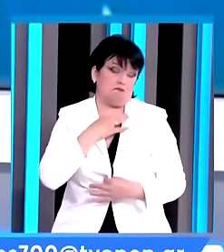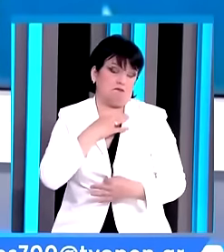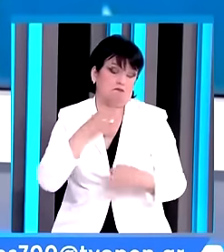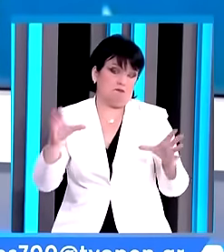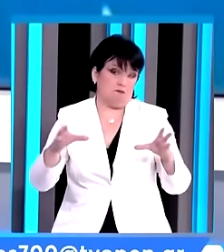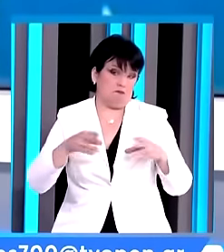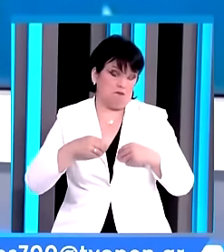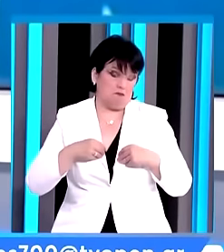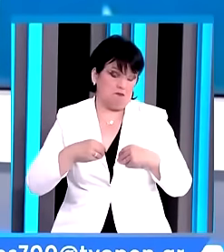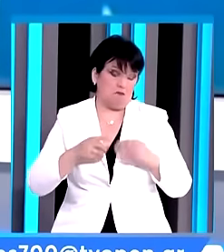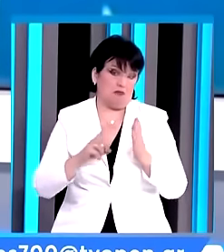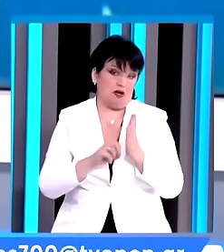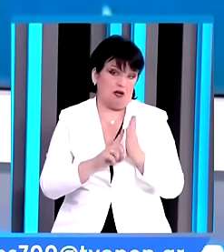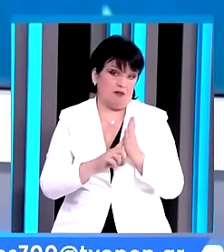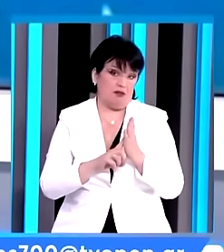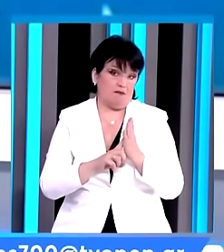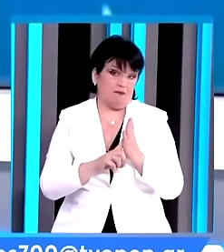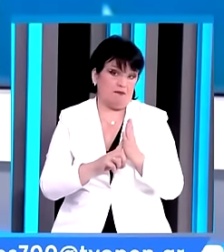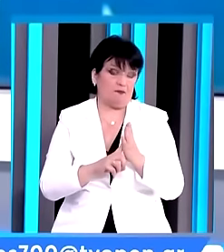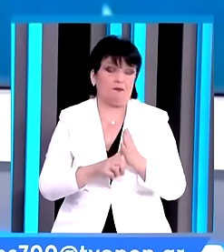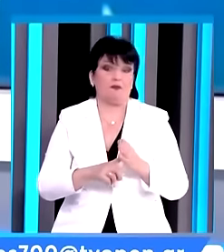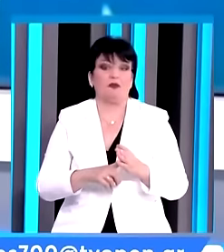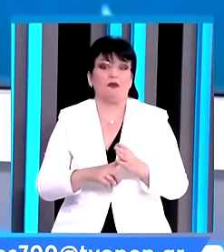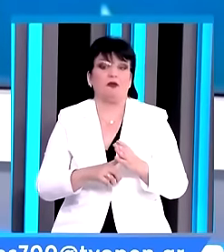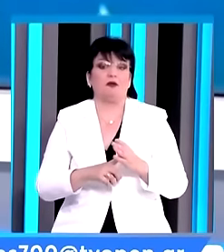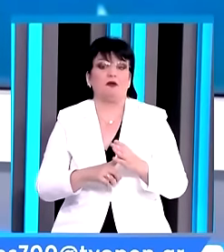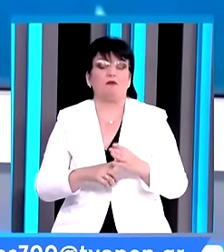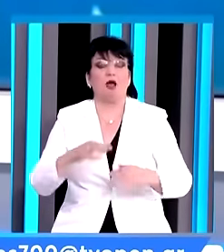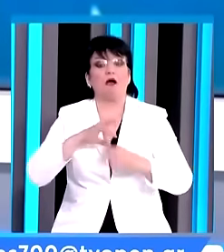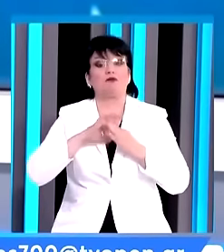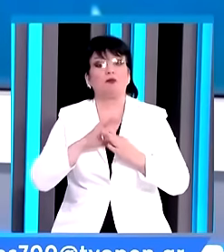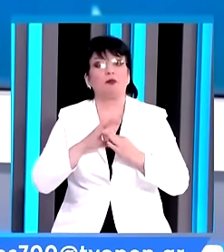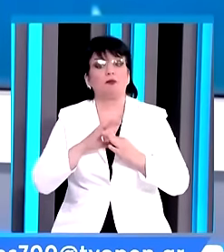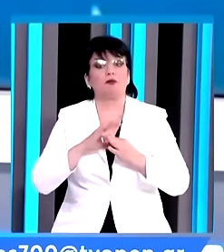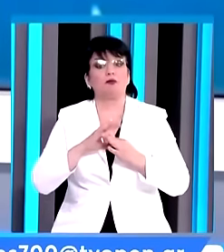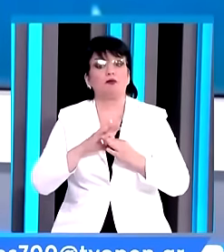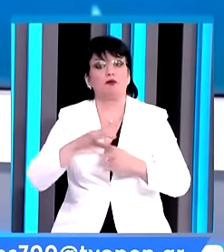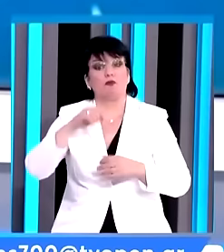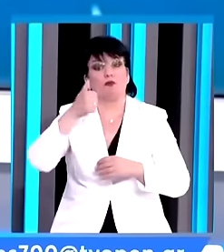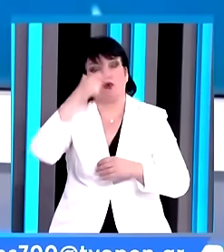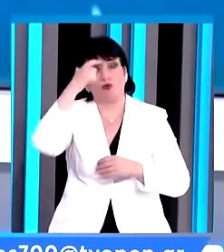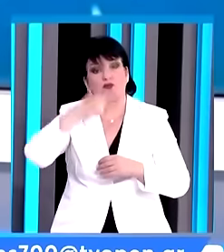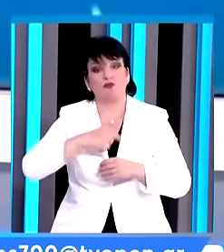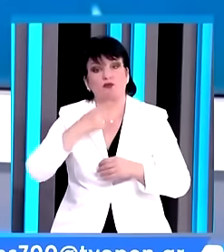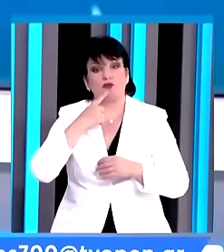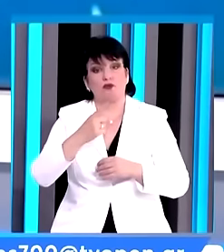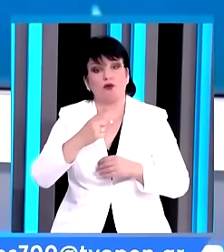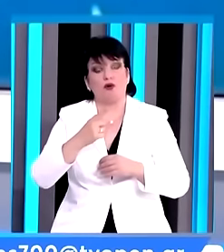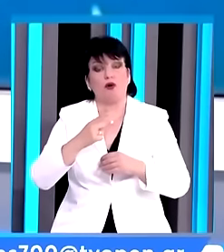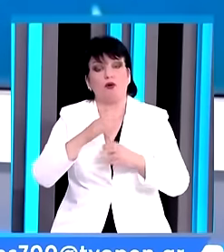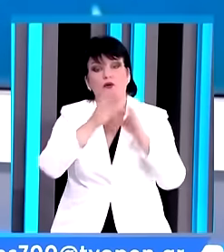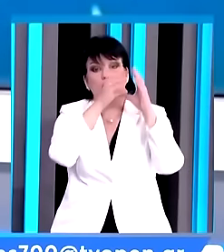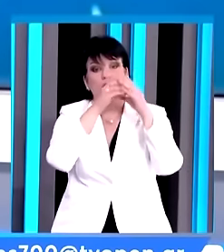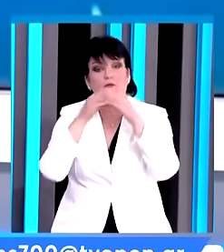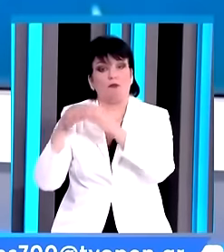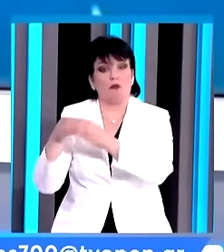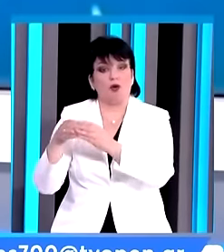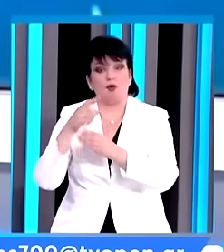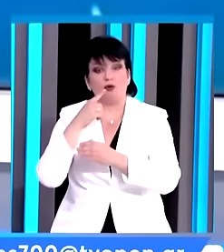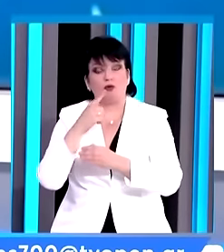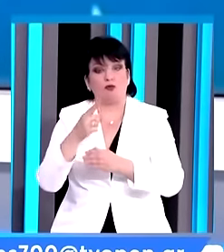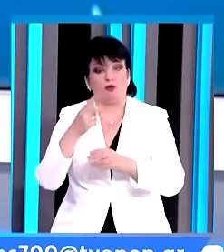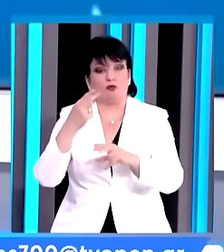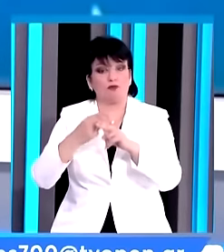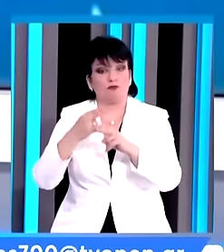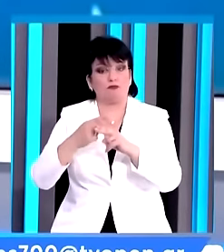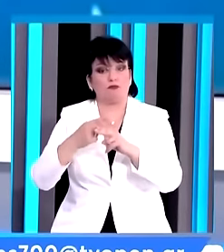αρμόζει πάντα, αλλά και με αυτοπεποίθηση. Ο πρόεδρος Ερντογάν αναφέρθηκε σε τουρκική μειονότητα. Του είπα δεν υπάρχει τουρκική